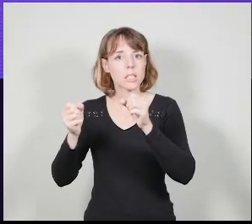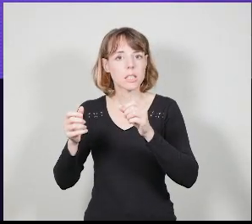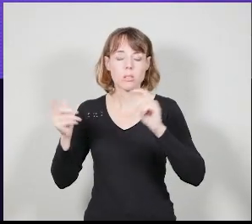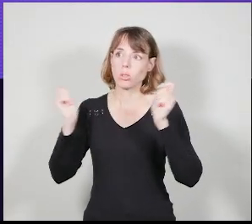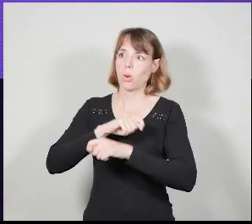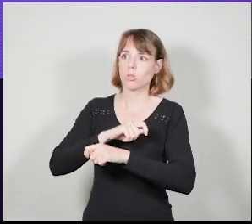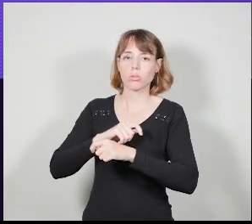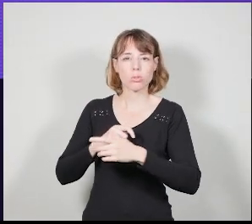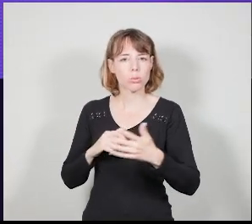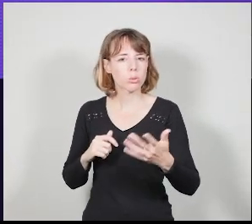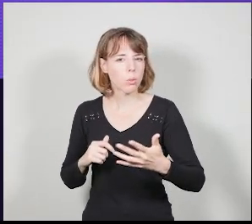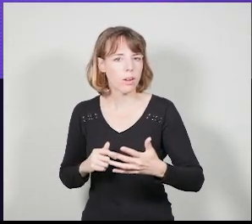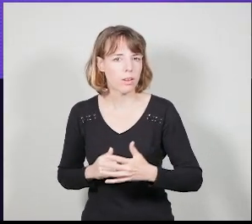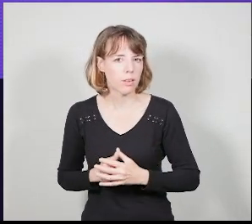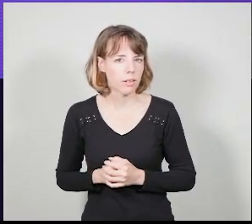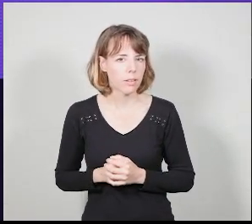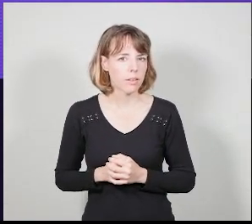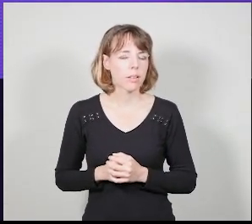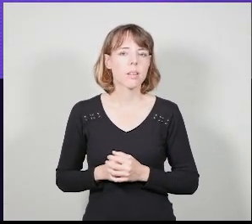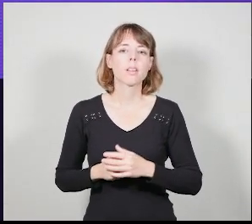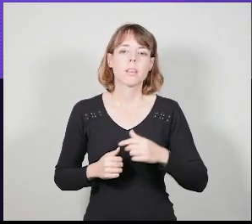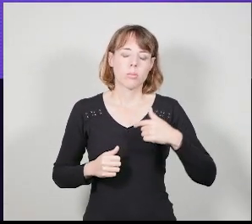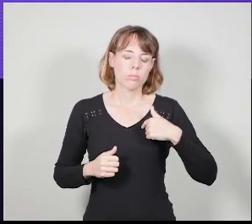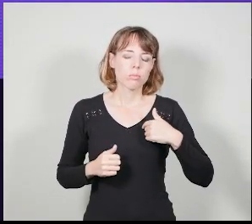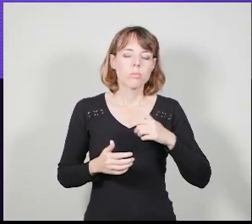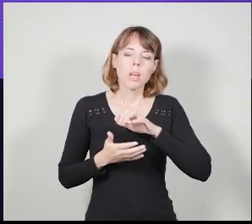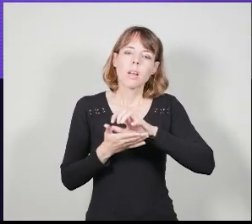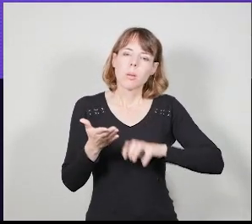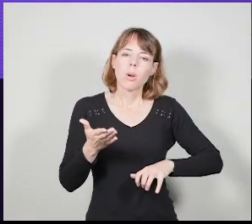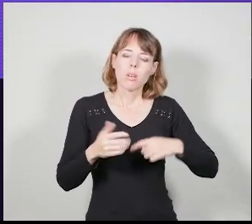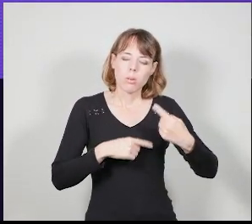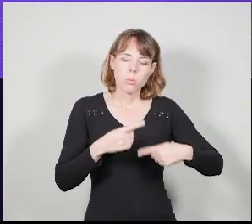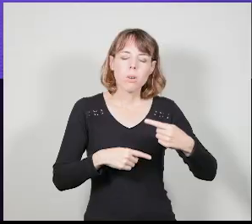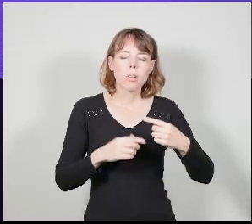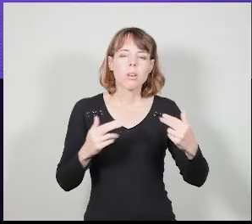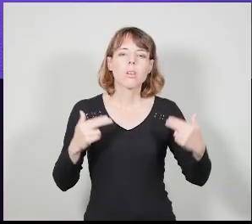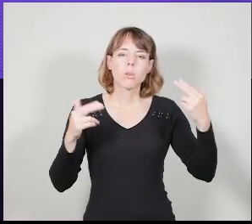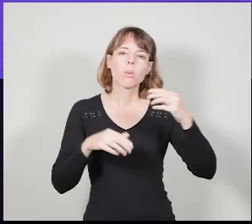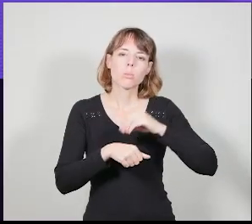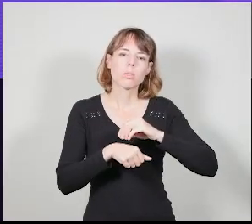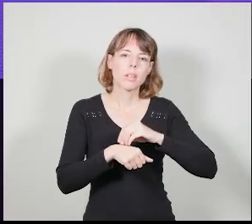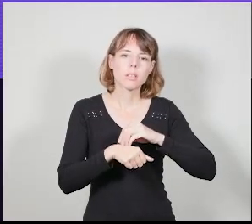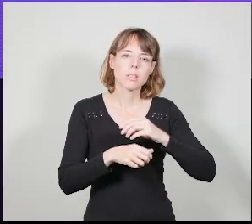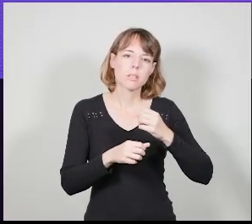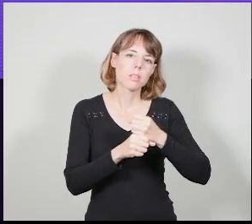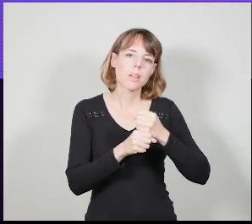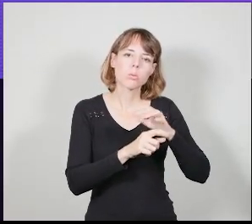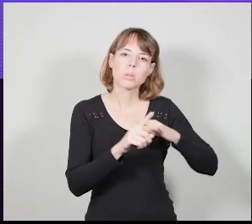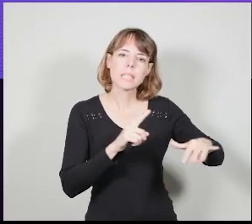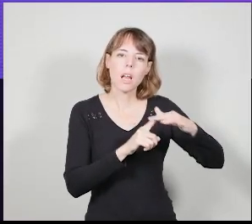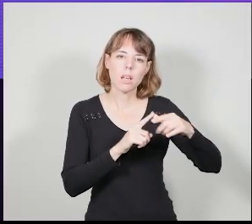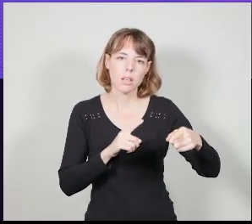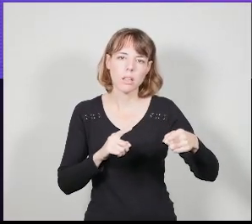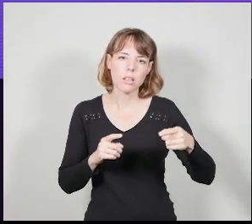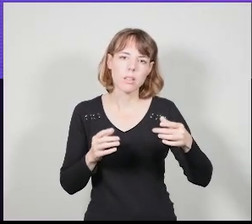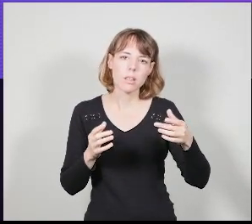ce qui est assez frappant, puisque je m'occupe actuellement de finaliser un rapport du Haut Conseil du travail social sur la prospective dans ce secteur, et on bute